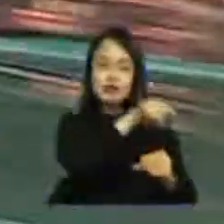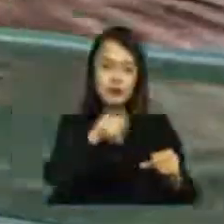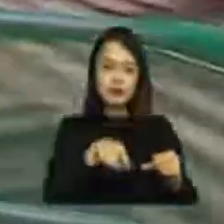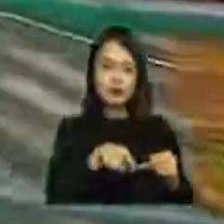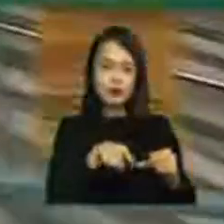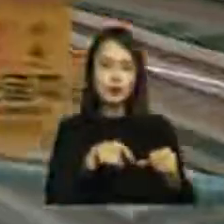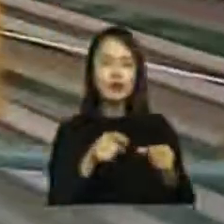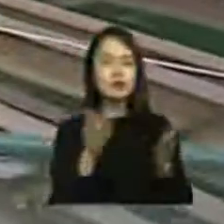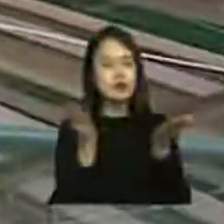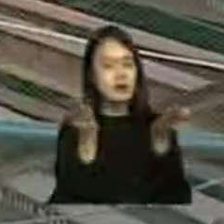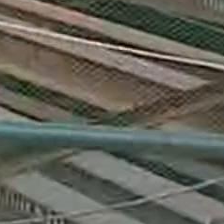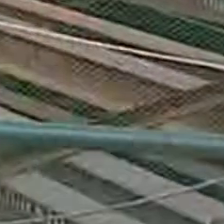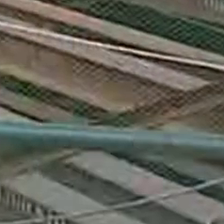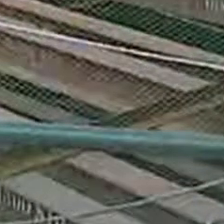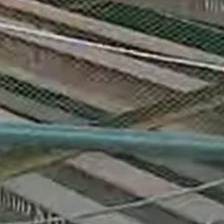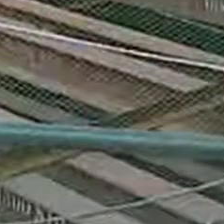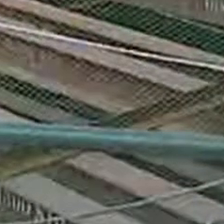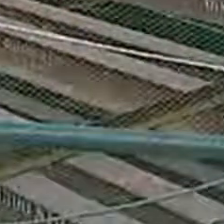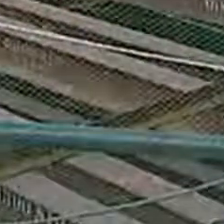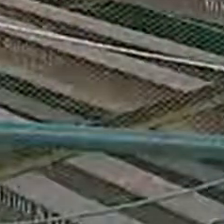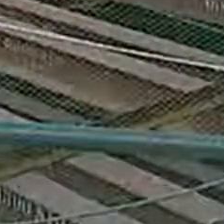딜 라이브 서울 경기 케이블 tv 증기 운입니다